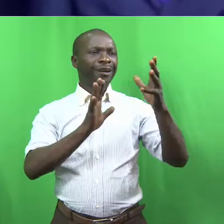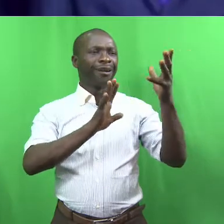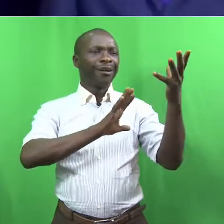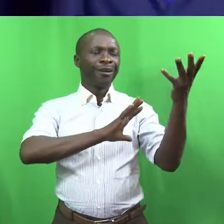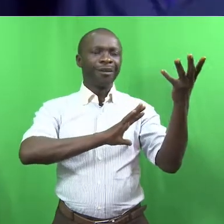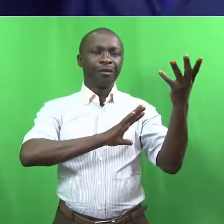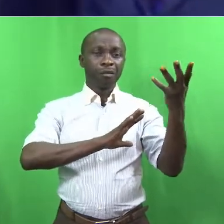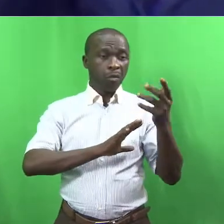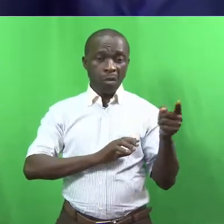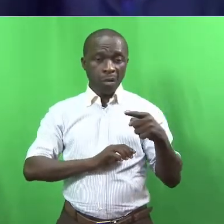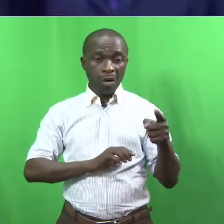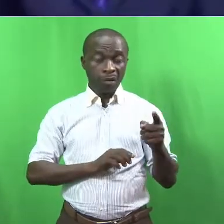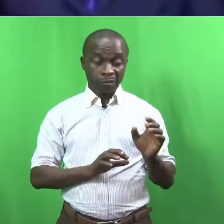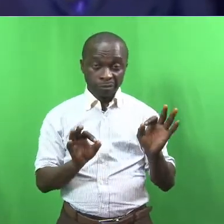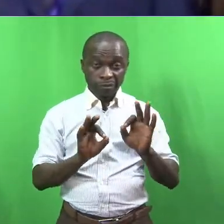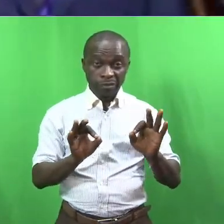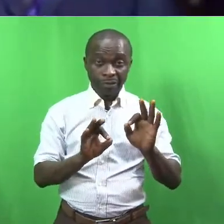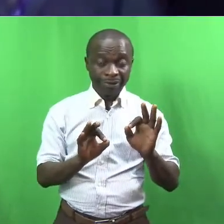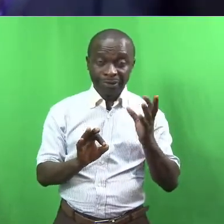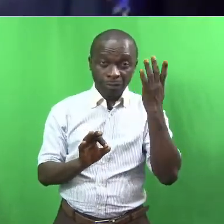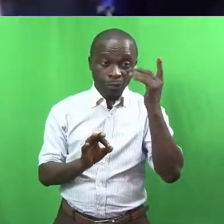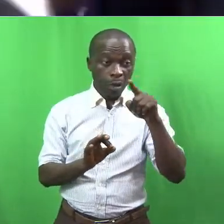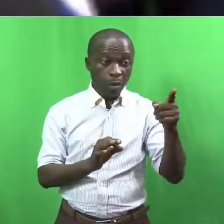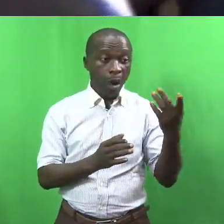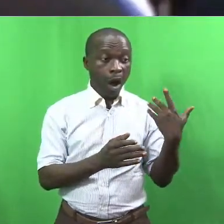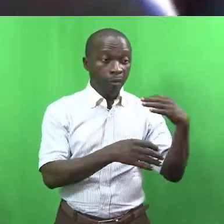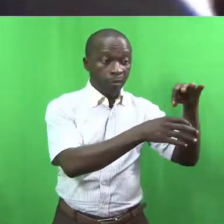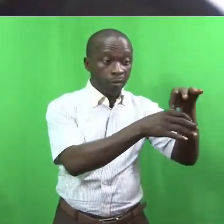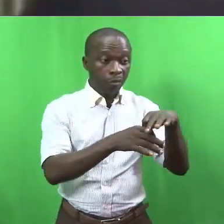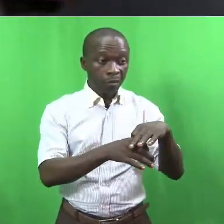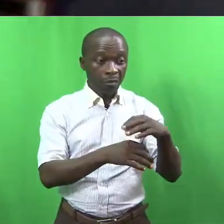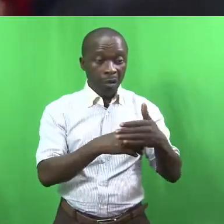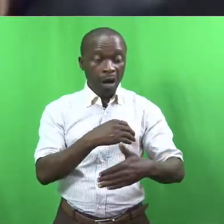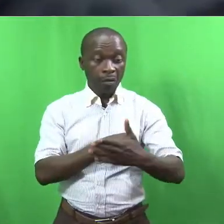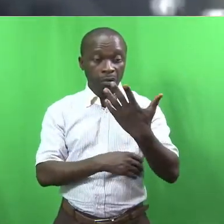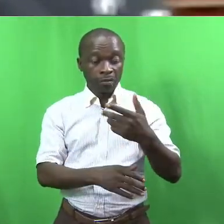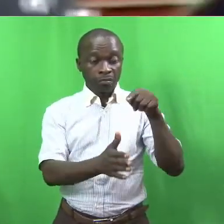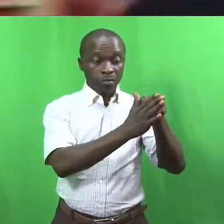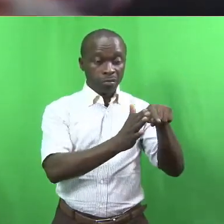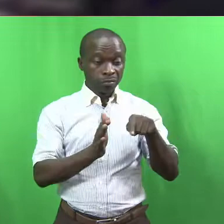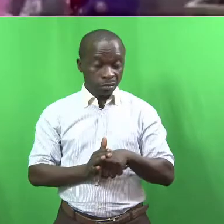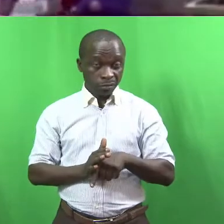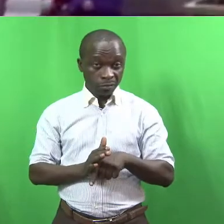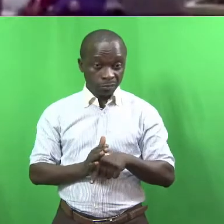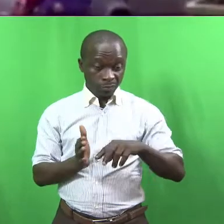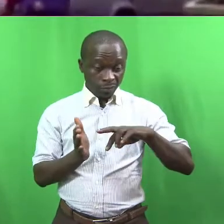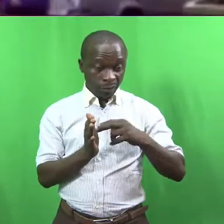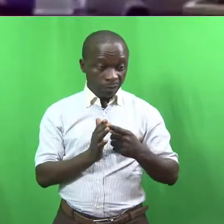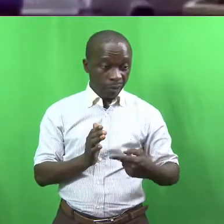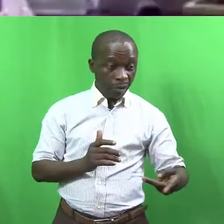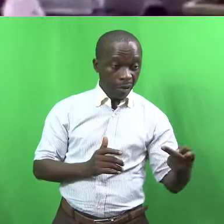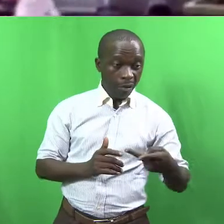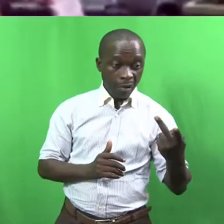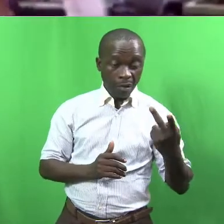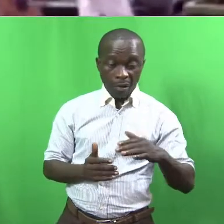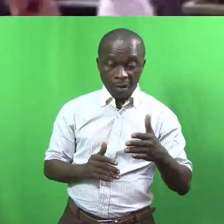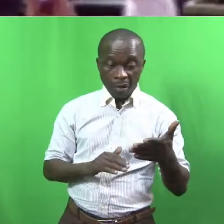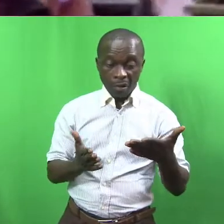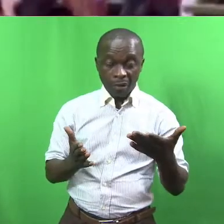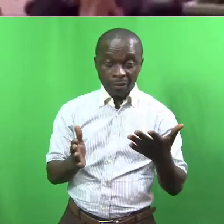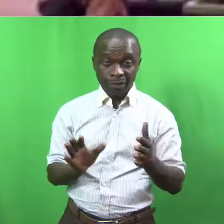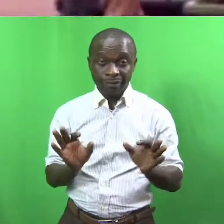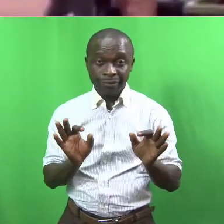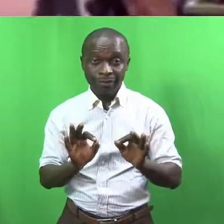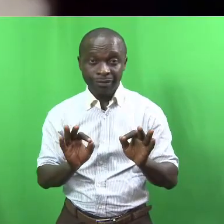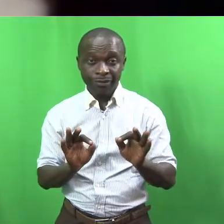sait qu'il s'est écoulé à sa sortie du bureau de vote après avoir accompli son devoir civique? Cette élection qui s'est tenue hier apparaît donc comme